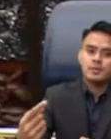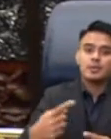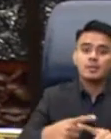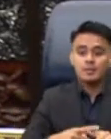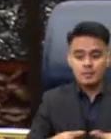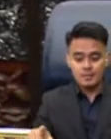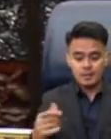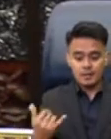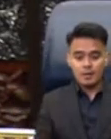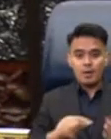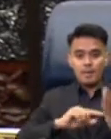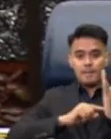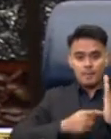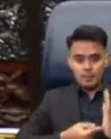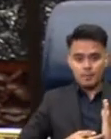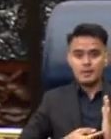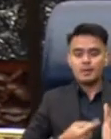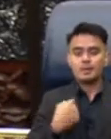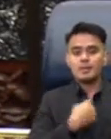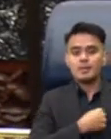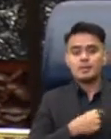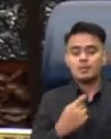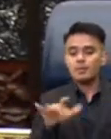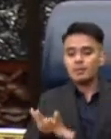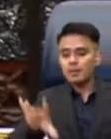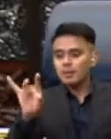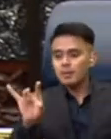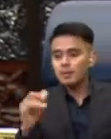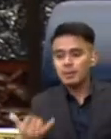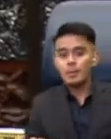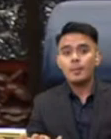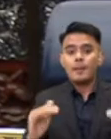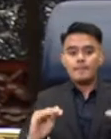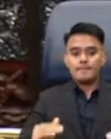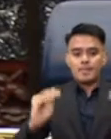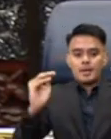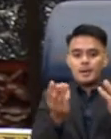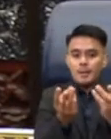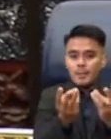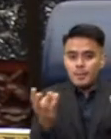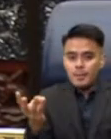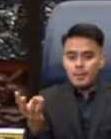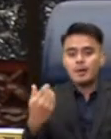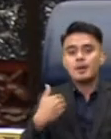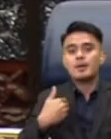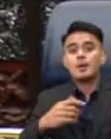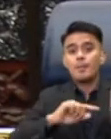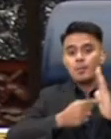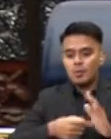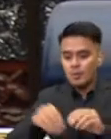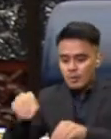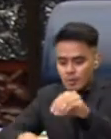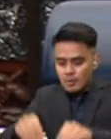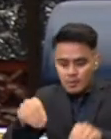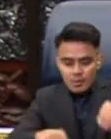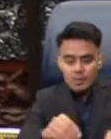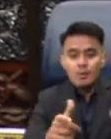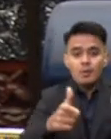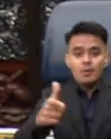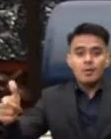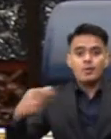ini baru permulaan dan kita dapati sekarang ni peringkat pembenihan akan mula ditanam secara luas tahun